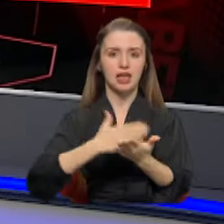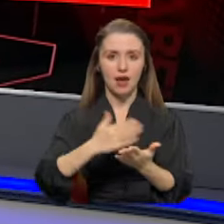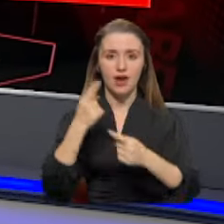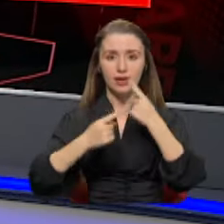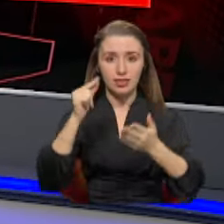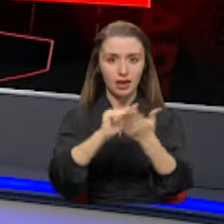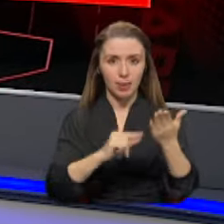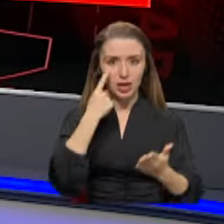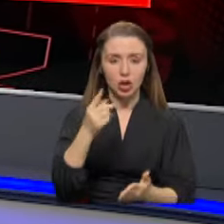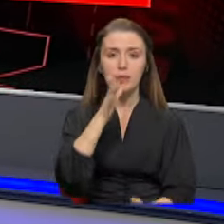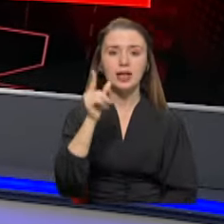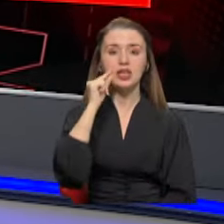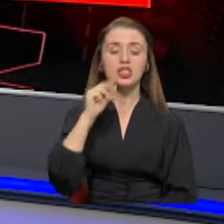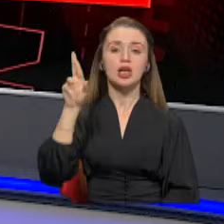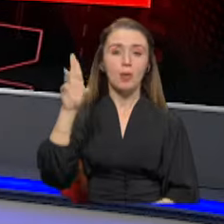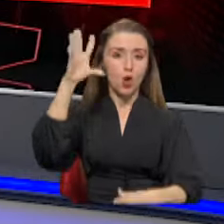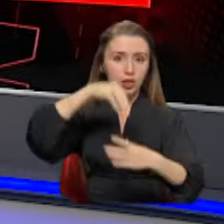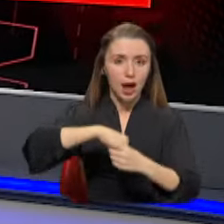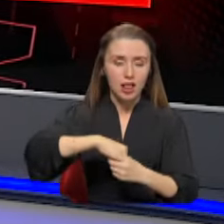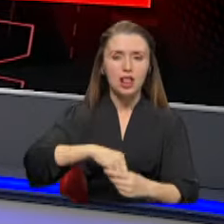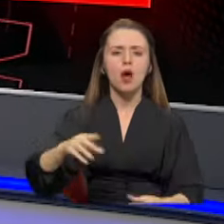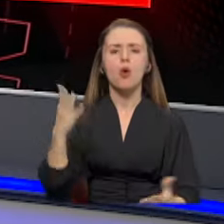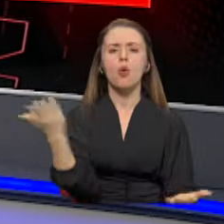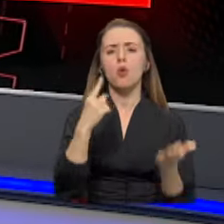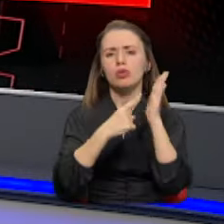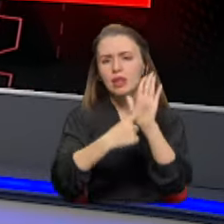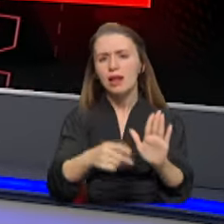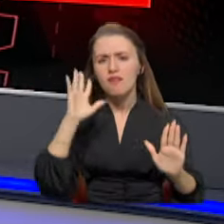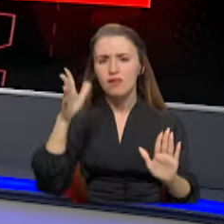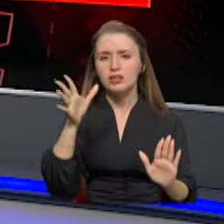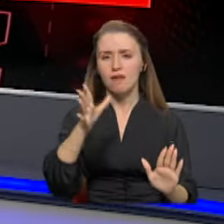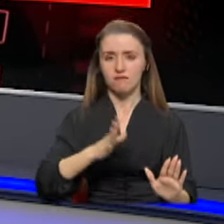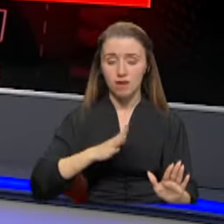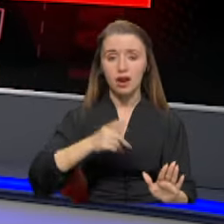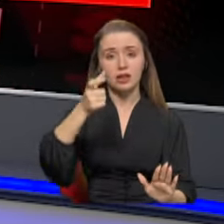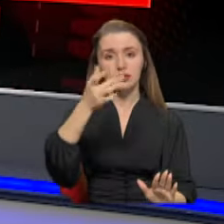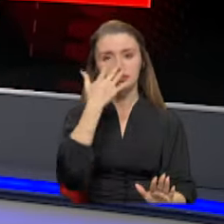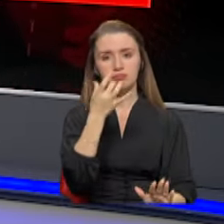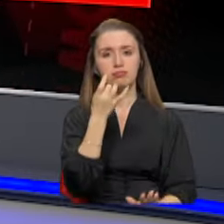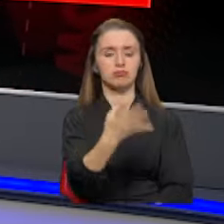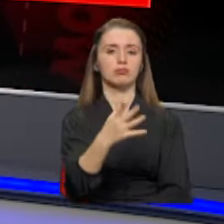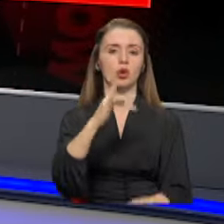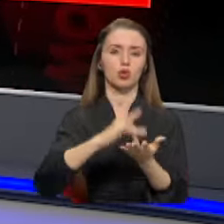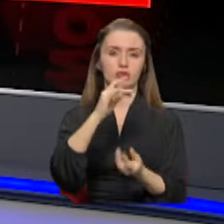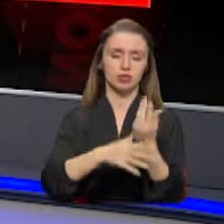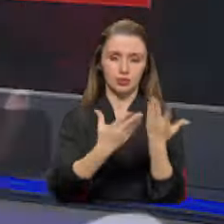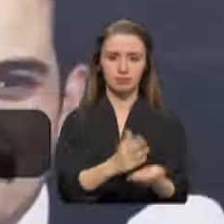iddianamede bilirkişi raporu dahil onlarca delilin dikkate alınmadığı ortaya